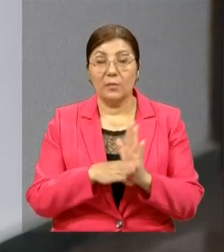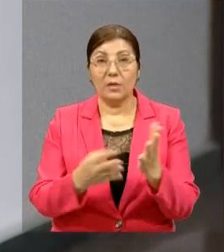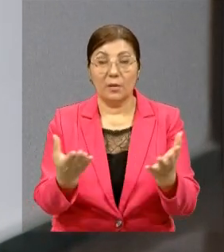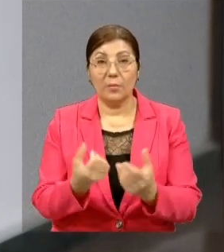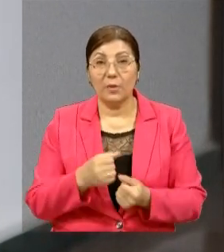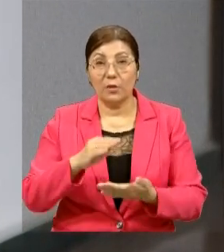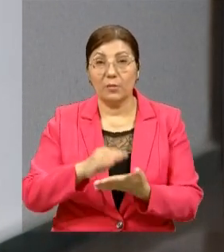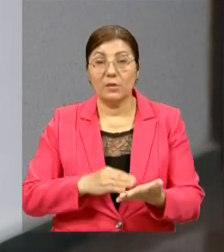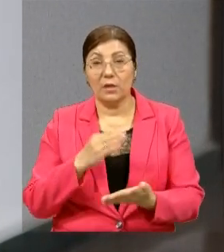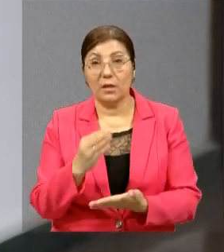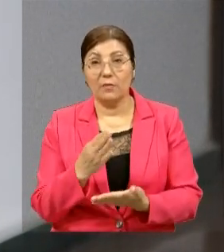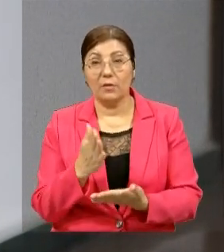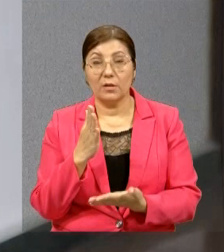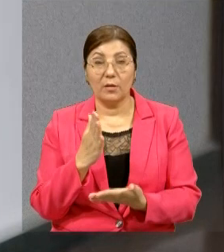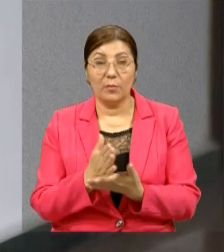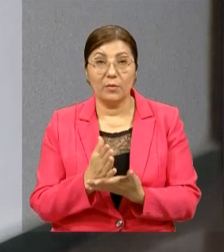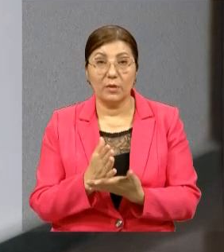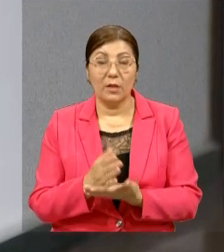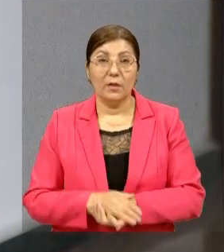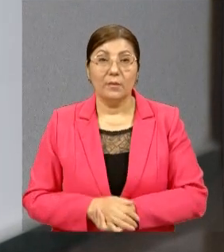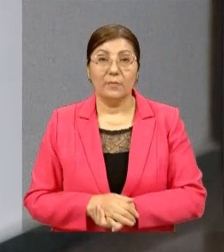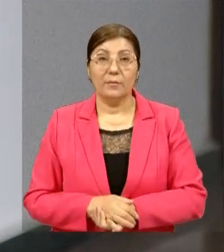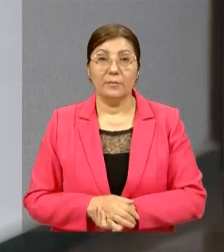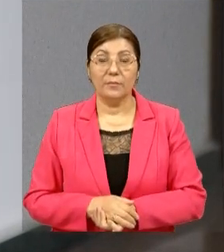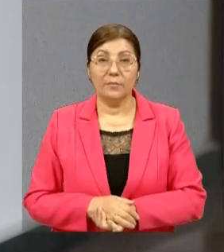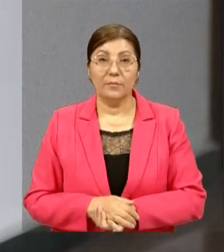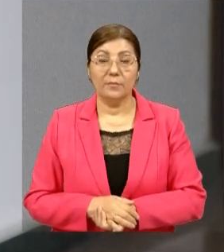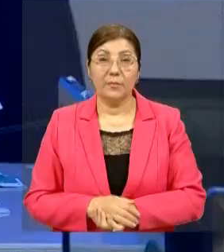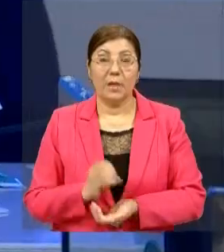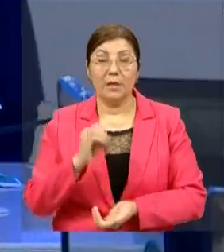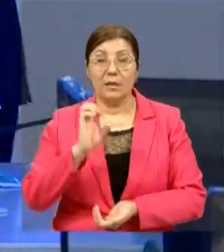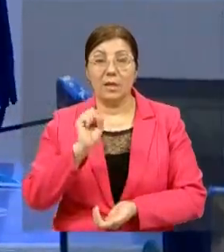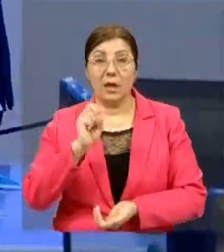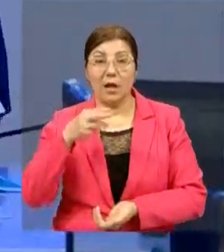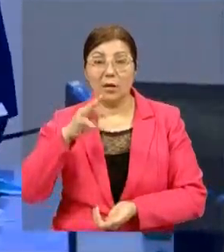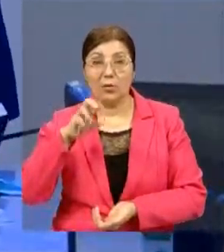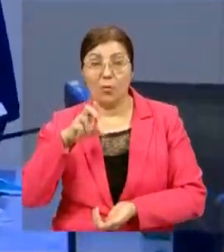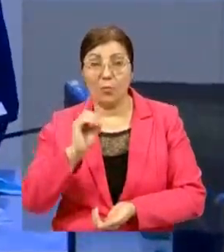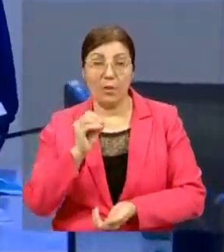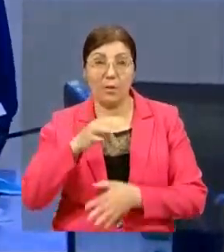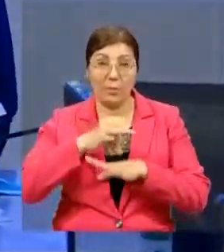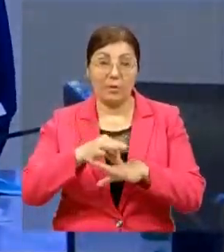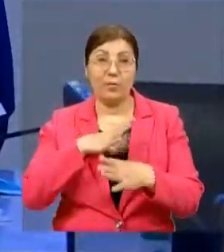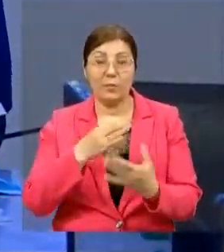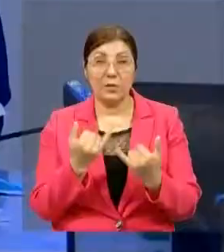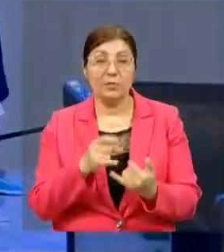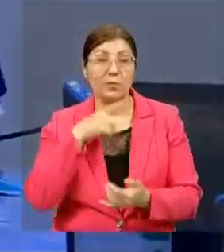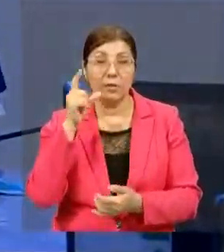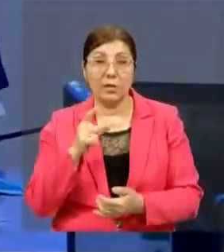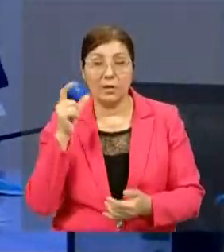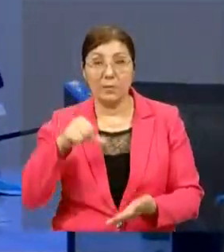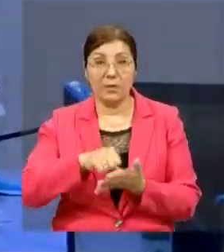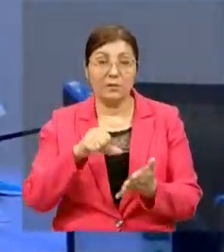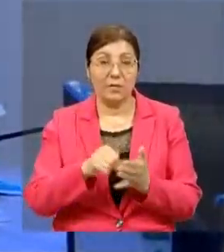заявок здесь осуществляется непосредственно по порталу Ях в конце заседания совета моло носящая вклад в развитие